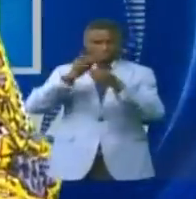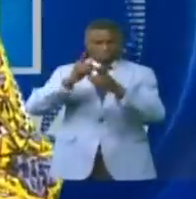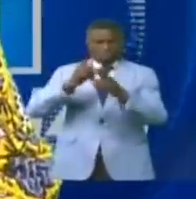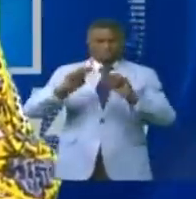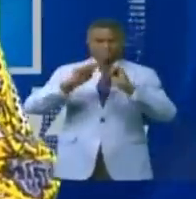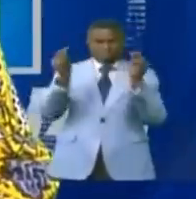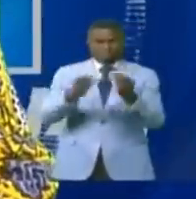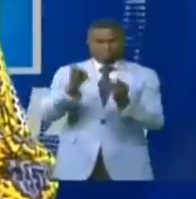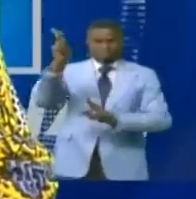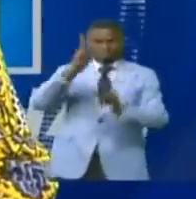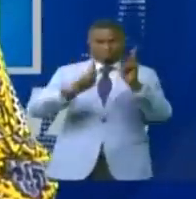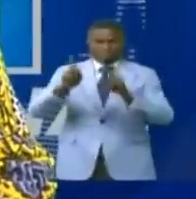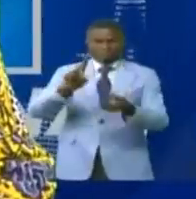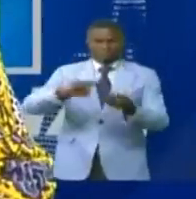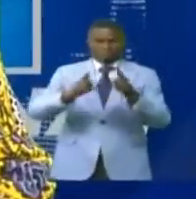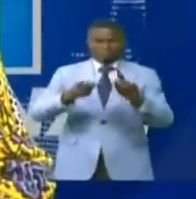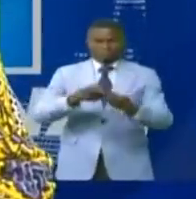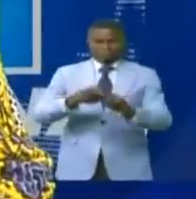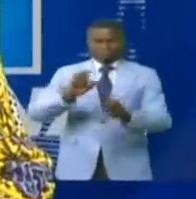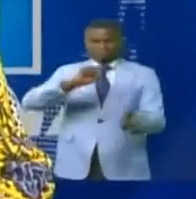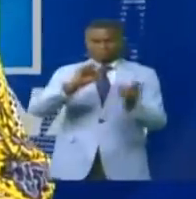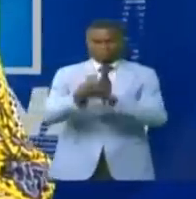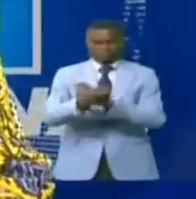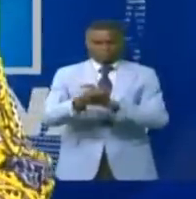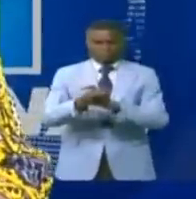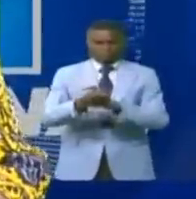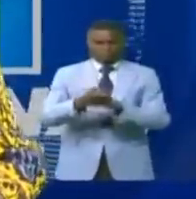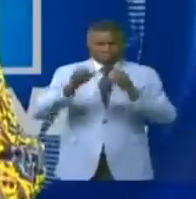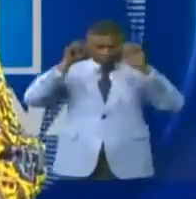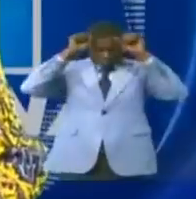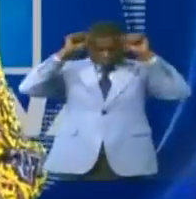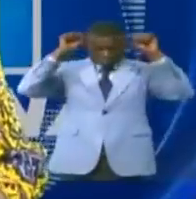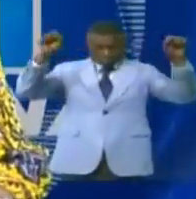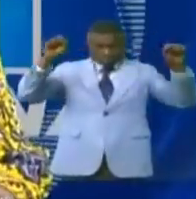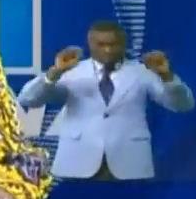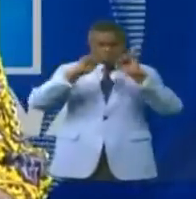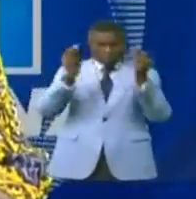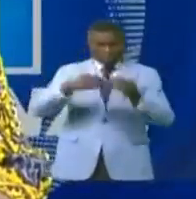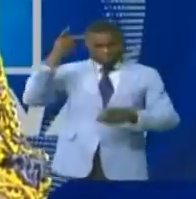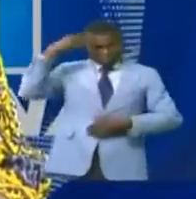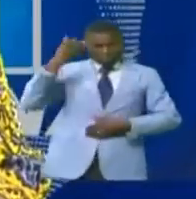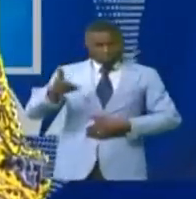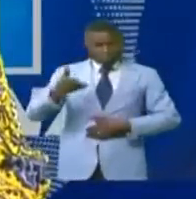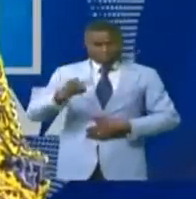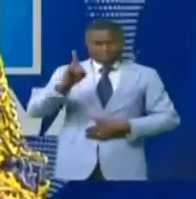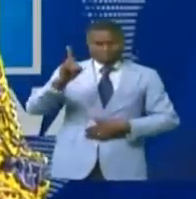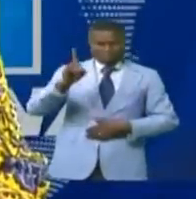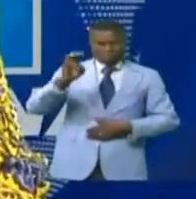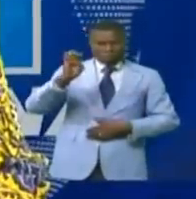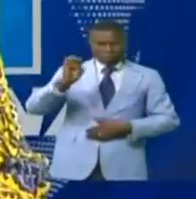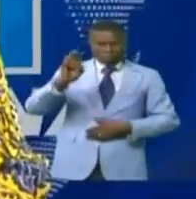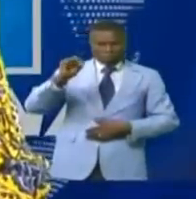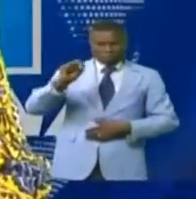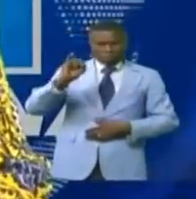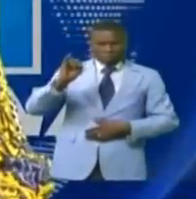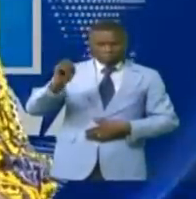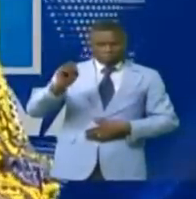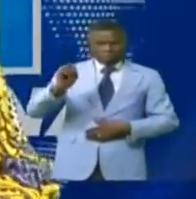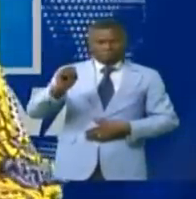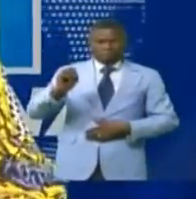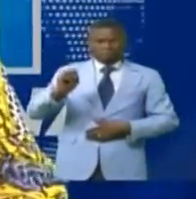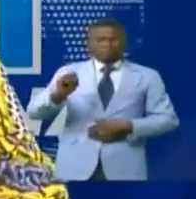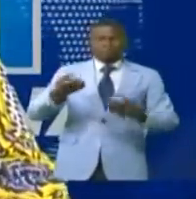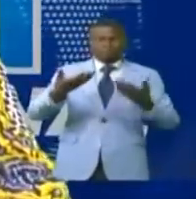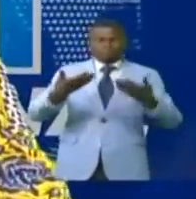Ligue populaire des Amis du Changement. Le président de cette ligue, Diony Kaninda, a clôturé